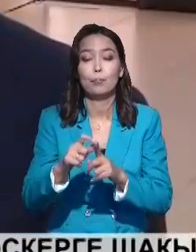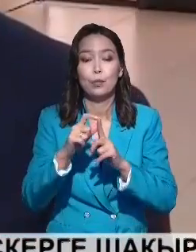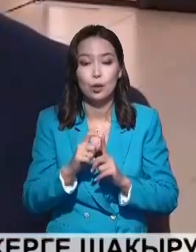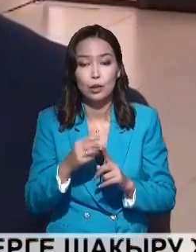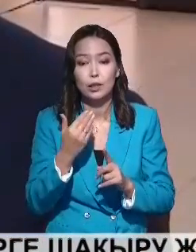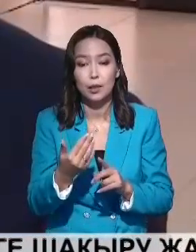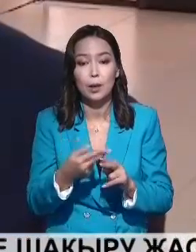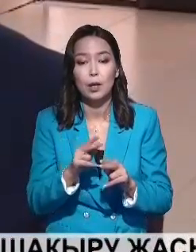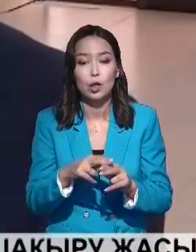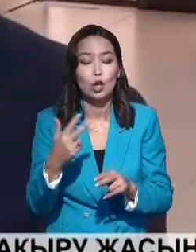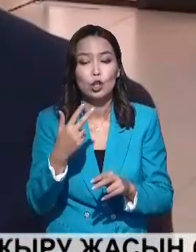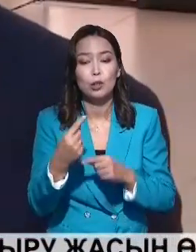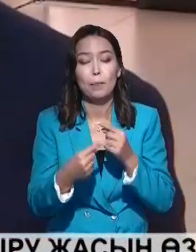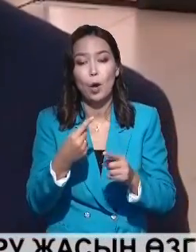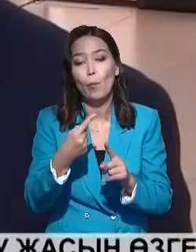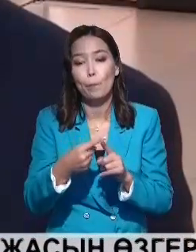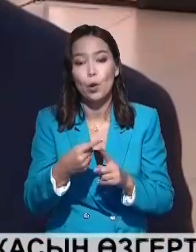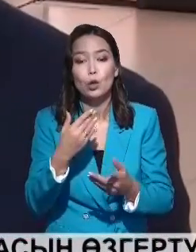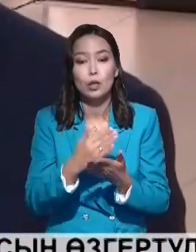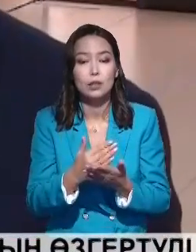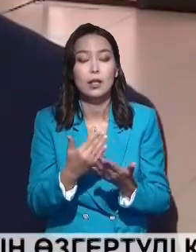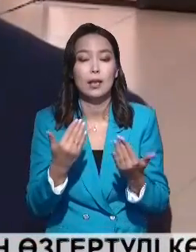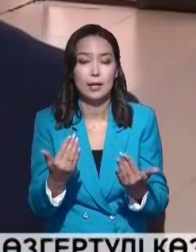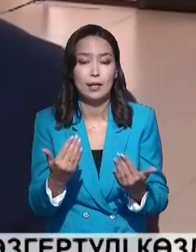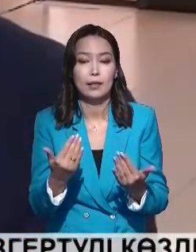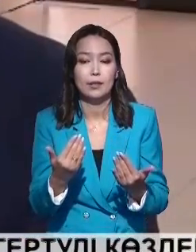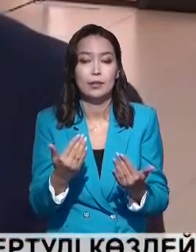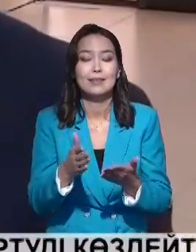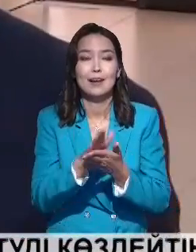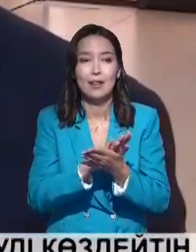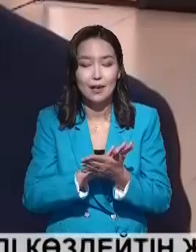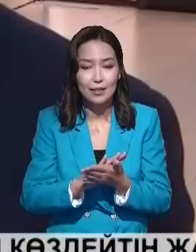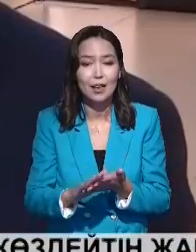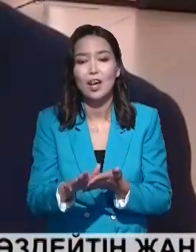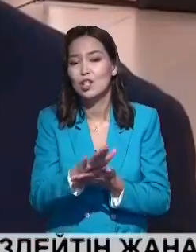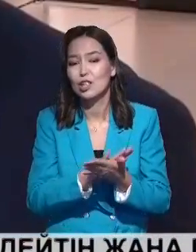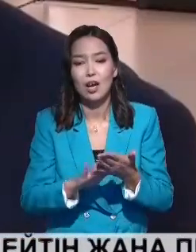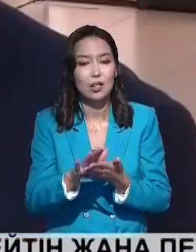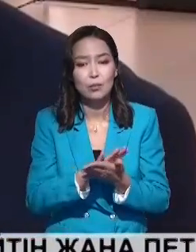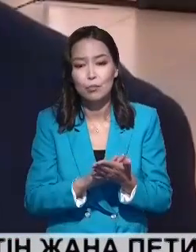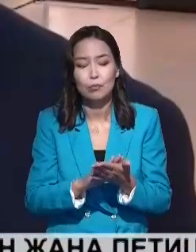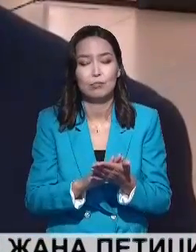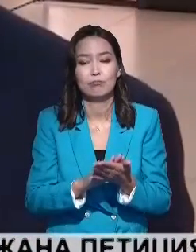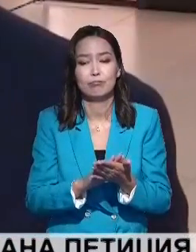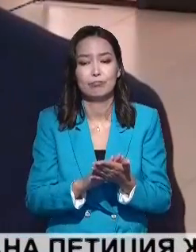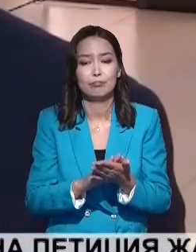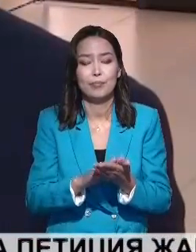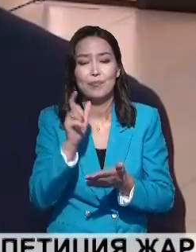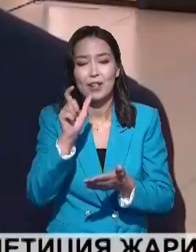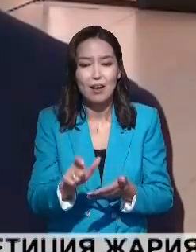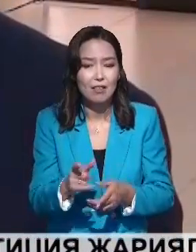үшінші поколение плюс дейді, ол деп отырғандарыңыз таза, ешқандай мысалға адамның